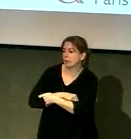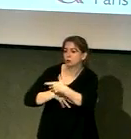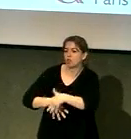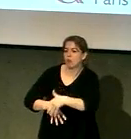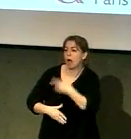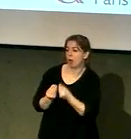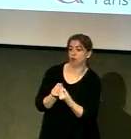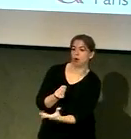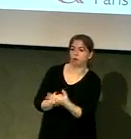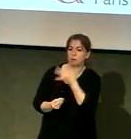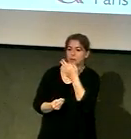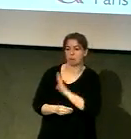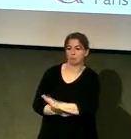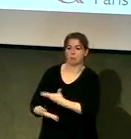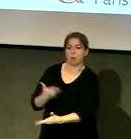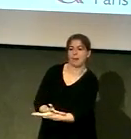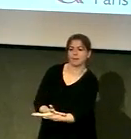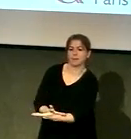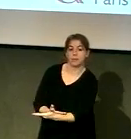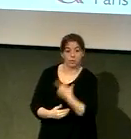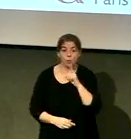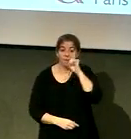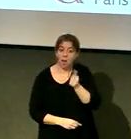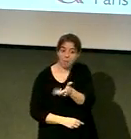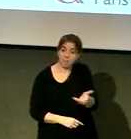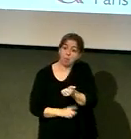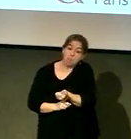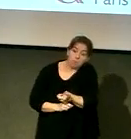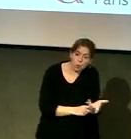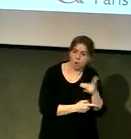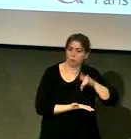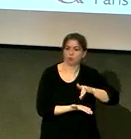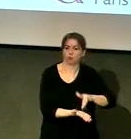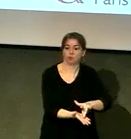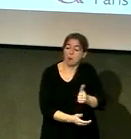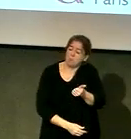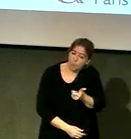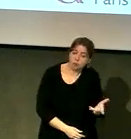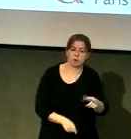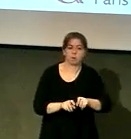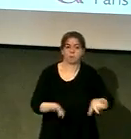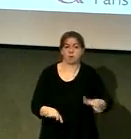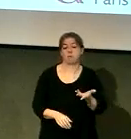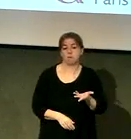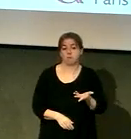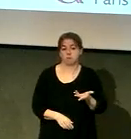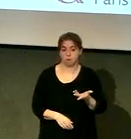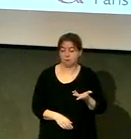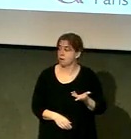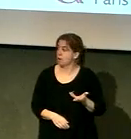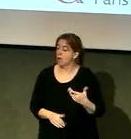ces femmes combinaient les différentes substances et quasiment on